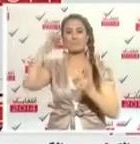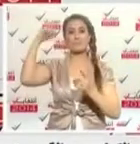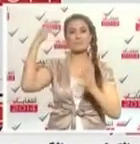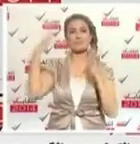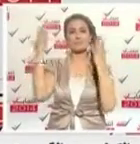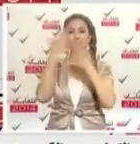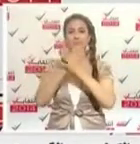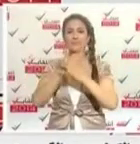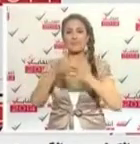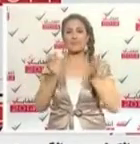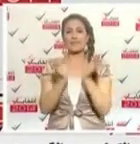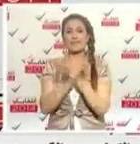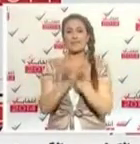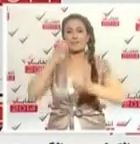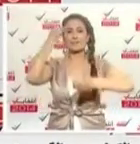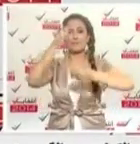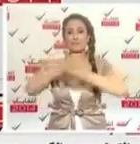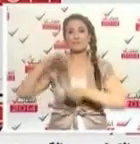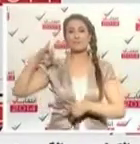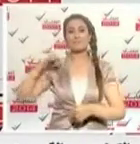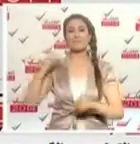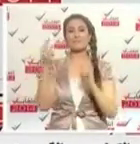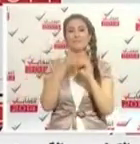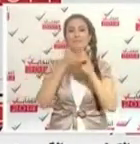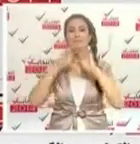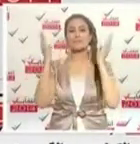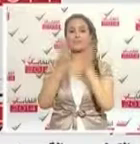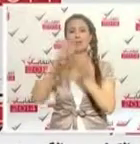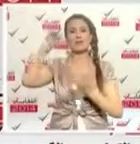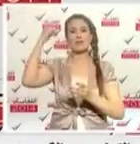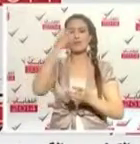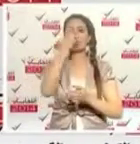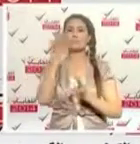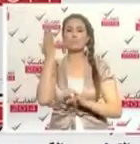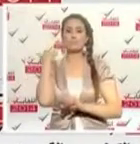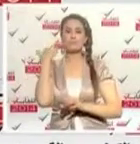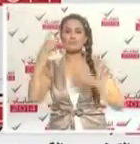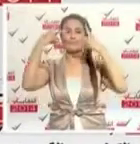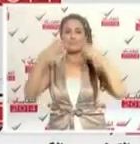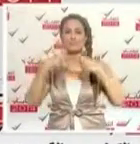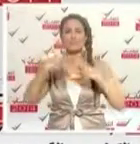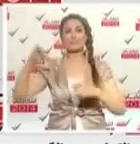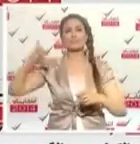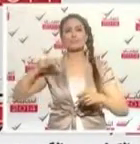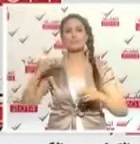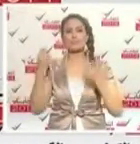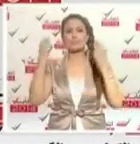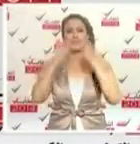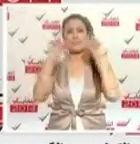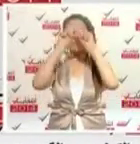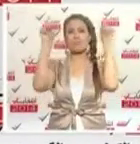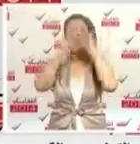القلب النابض لتونس هو شبابها، وحركتنا تمثل قطيعة مع الفكر البائد الذي اقتصر في تعامله مع الشباب